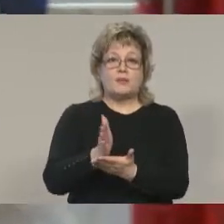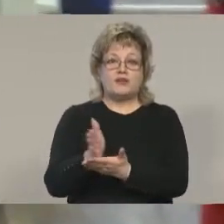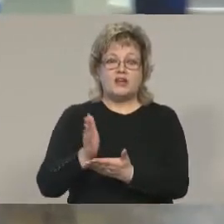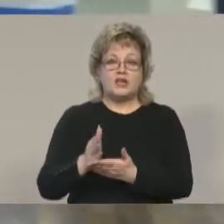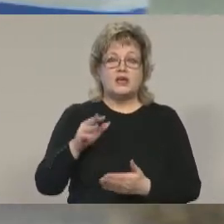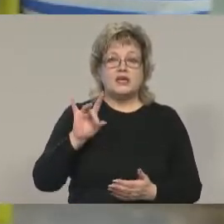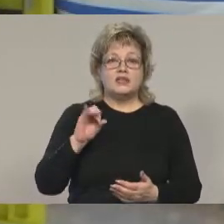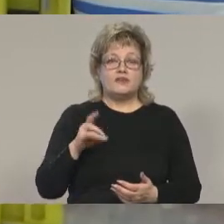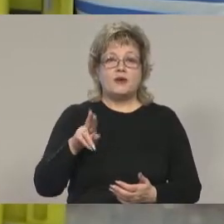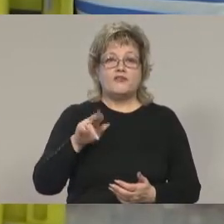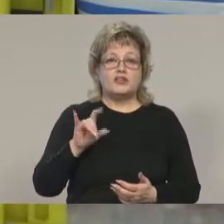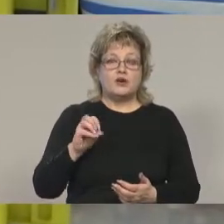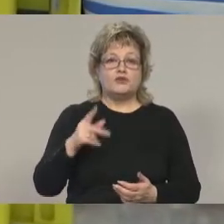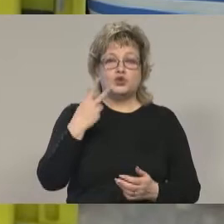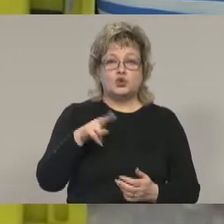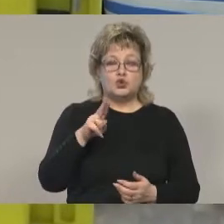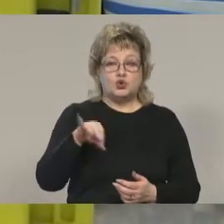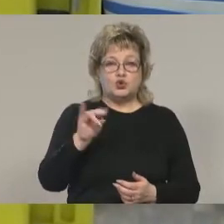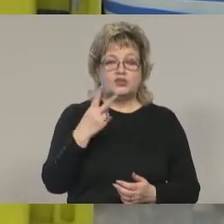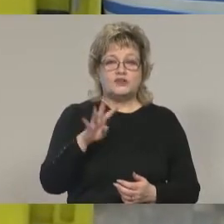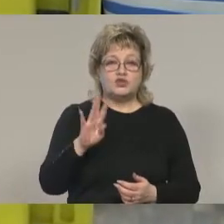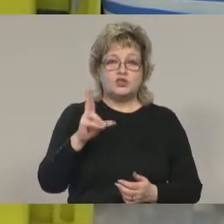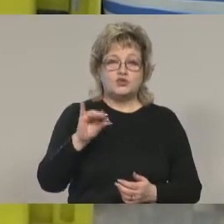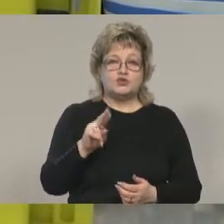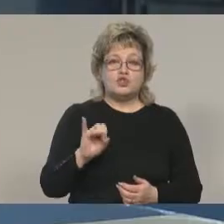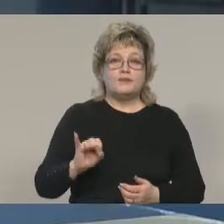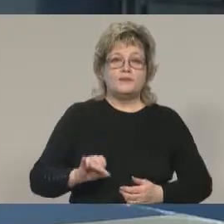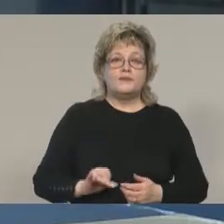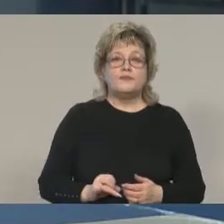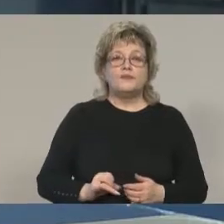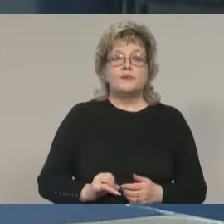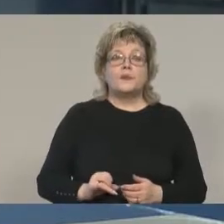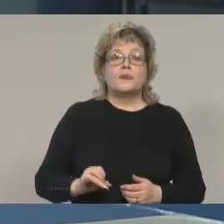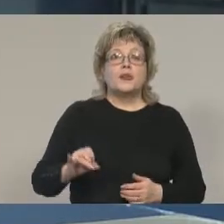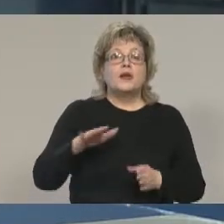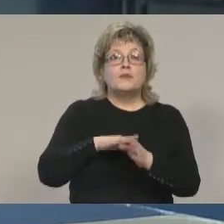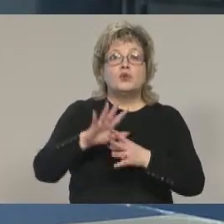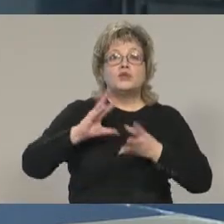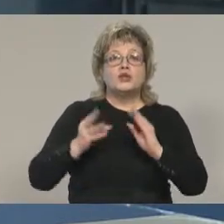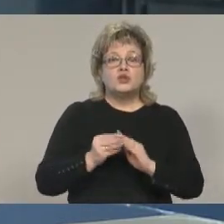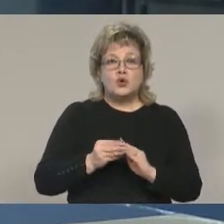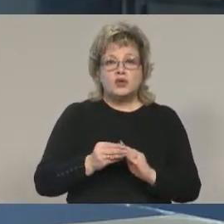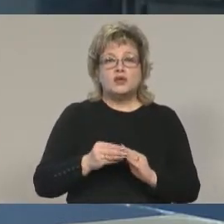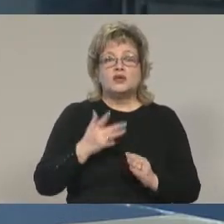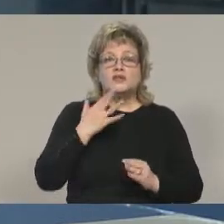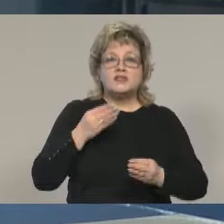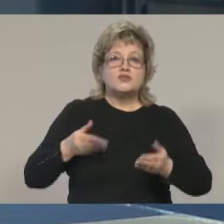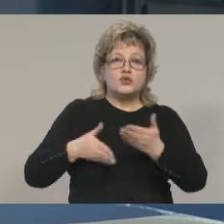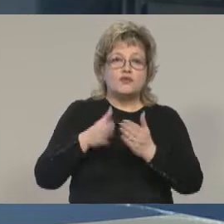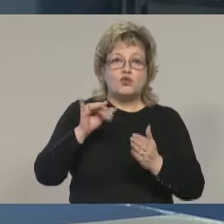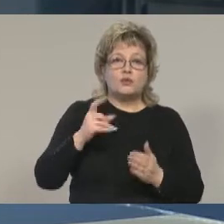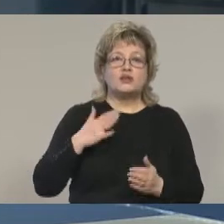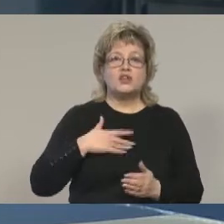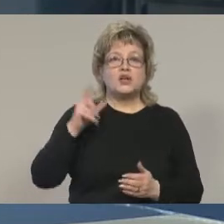Мария Индрикова, Тагир Фатахов, Дон-24, Сочи. Полные итоги российского инвестиционного форума в Сочи